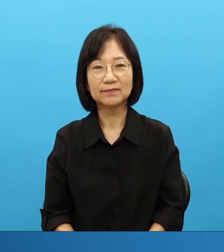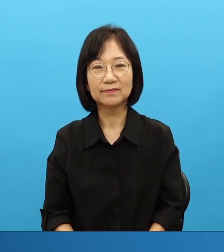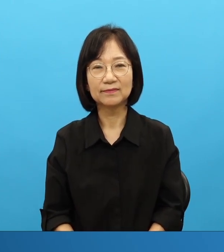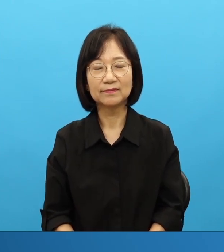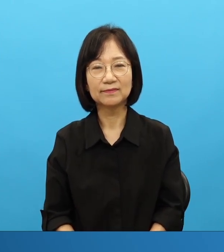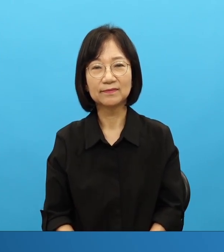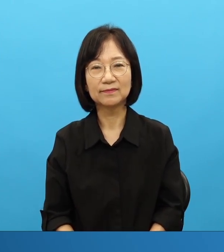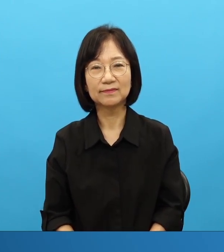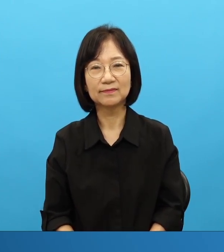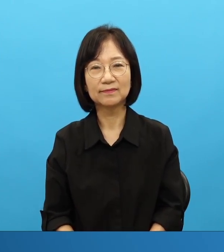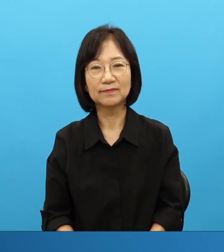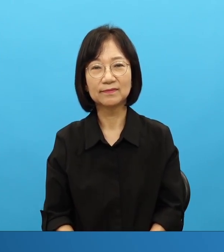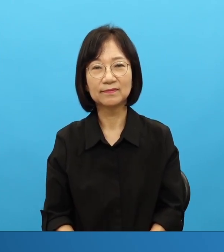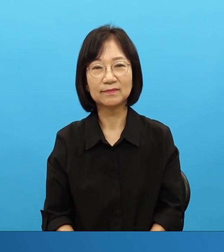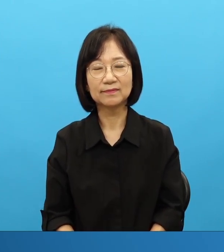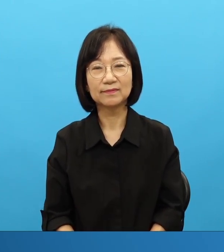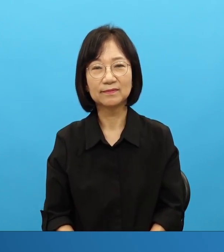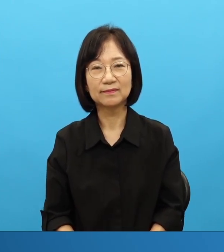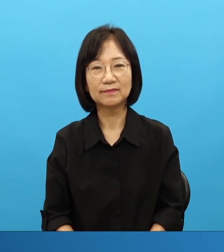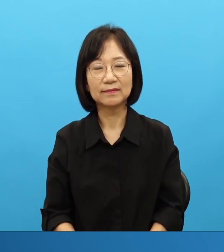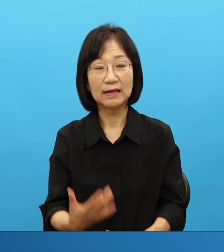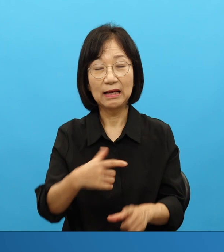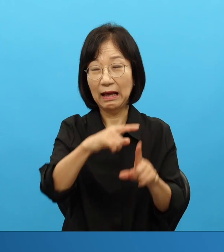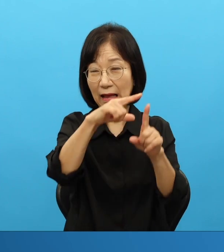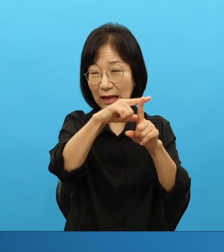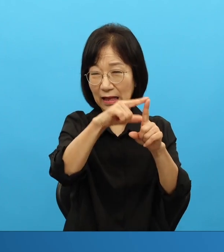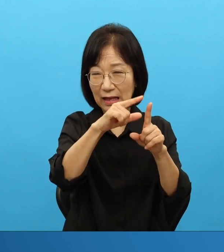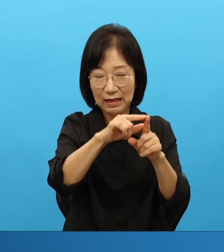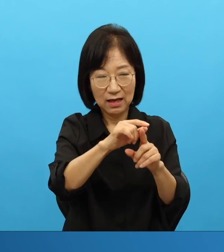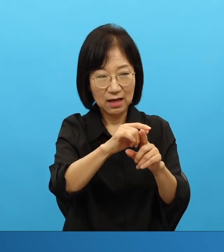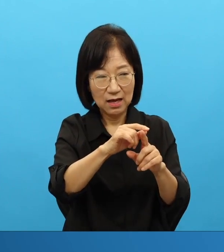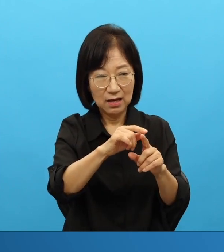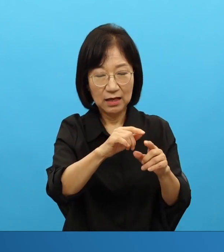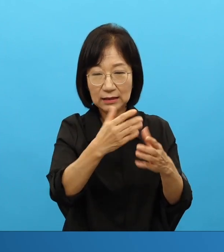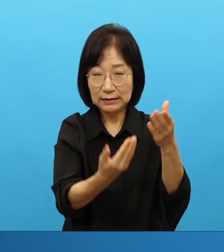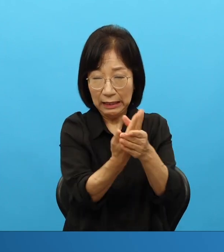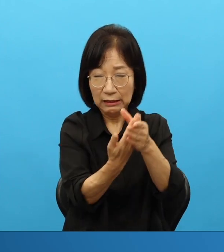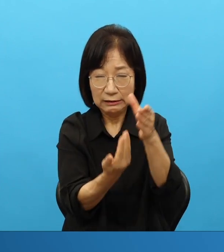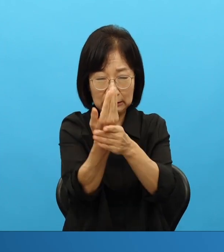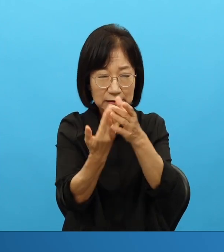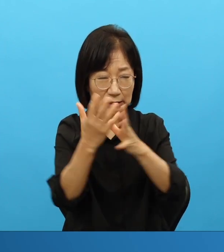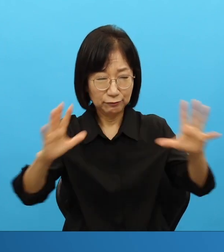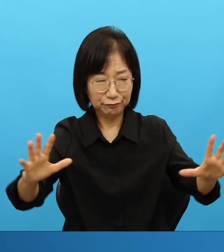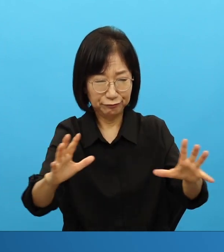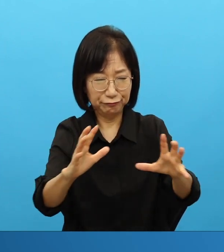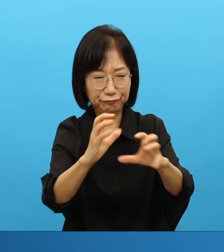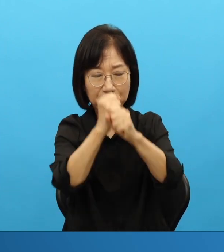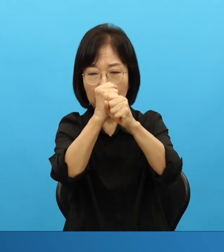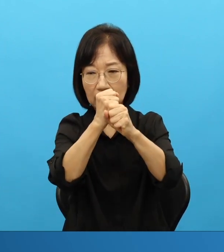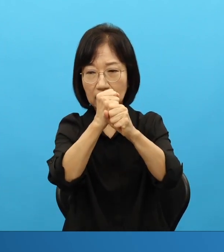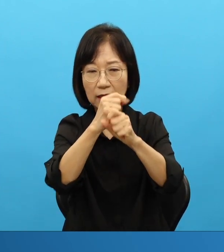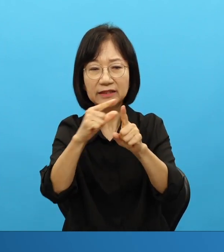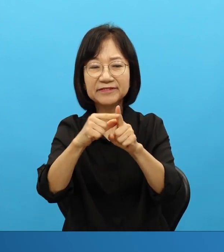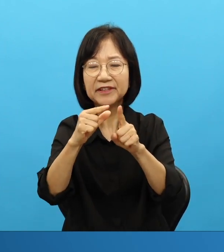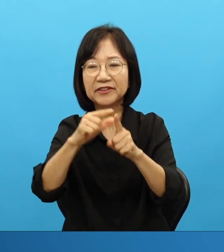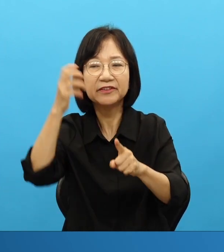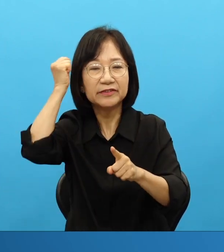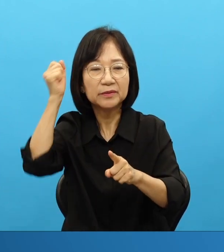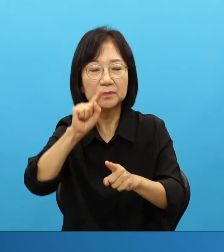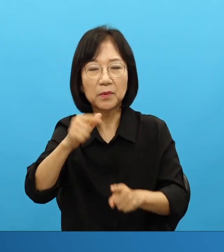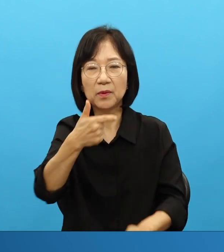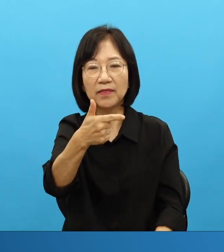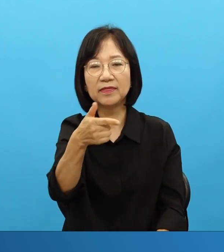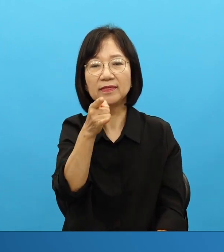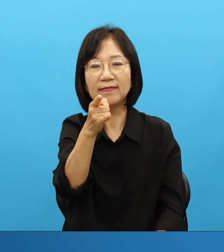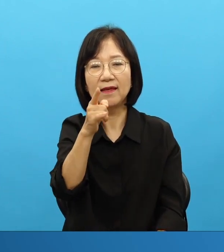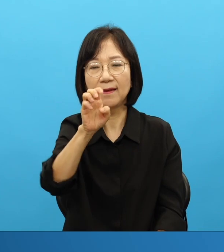꼭 기억해야 될 단어입니다. 네피림이라는 단어입니다. And in a word, to sum up all these things that are unfolding around us right now, it comes